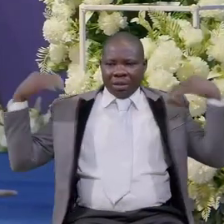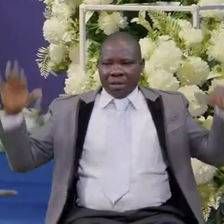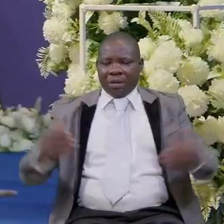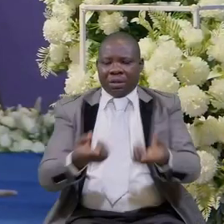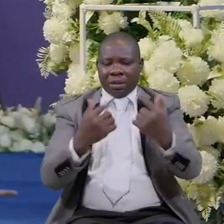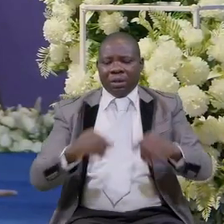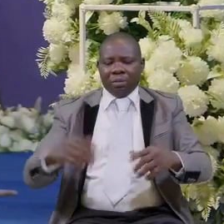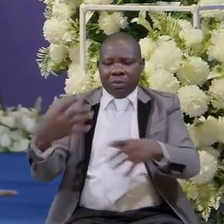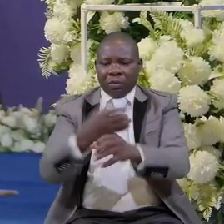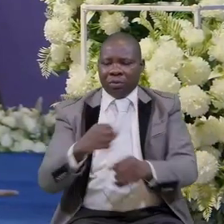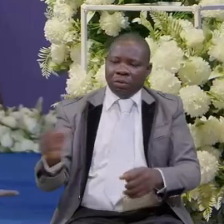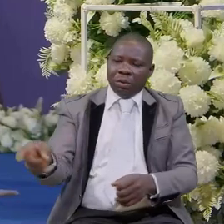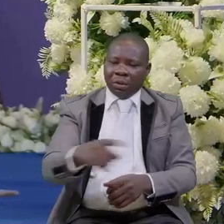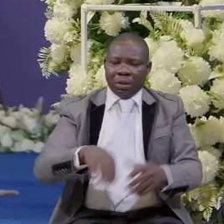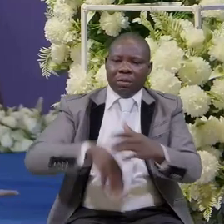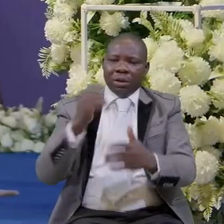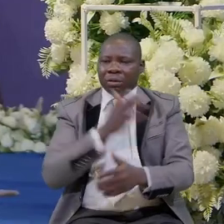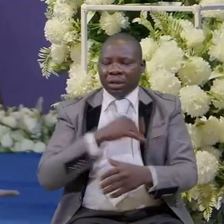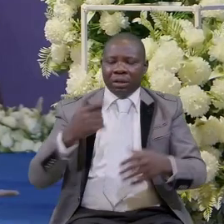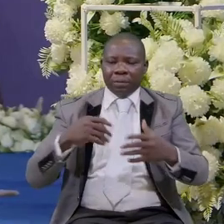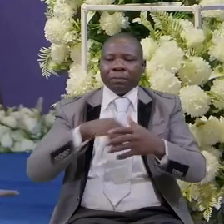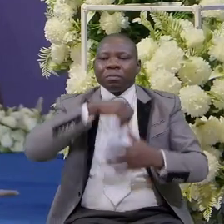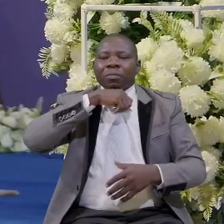Et ses portes de fer s'ouvrirent d'elles-mêmes.